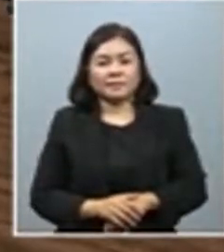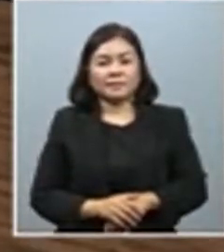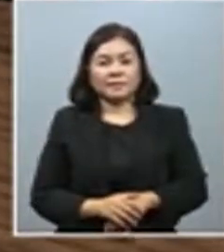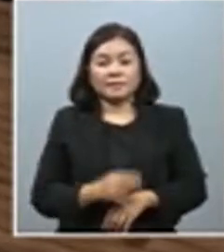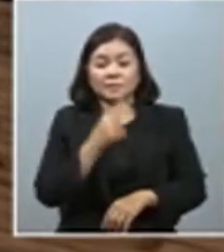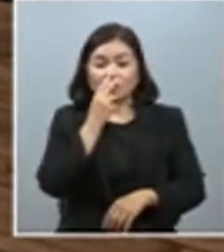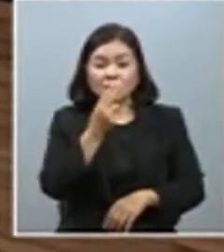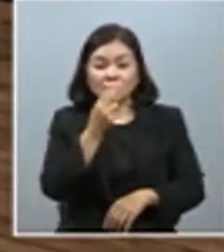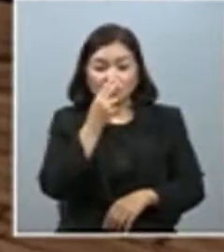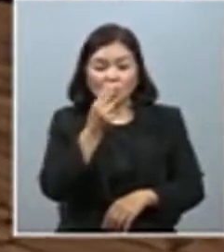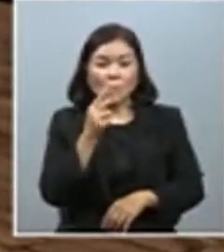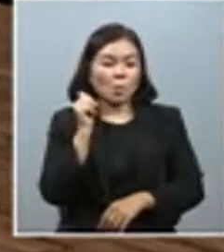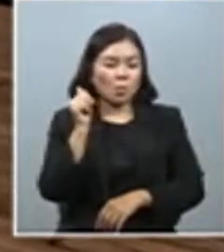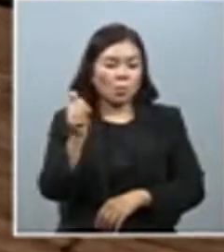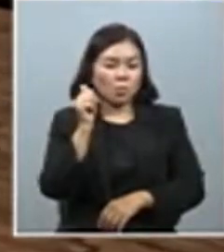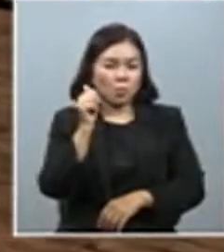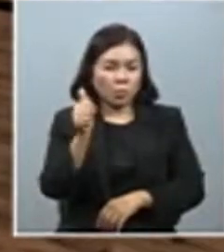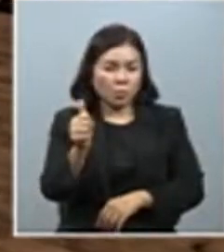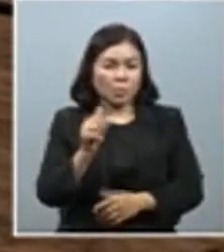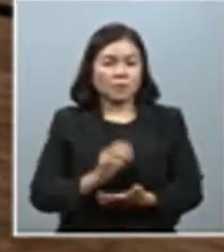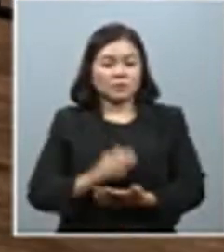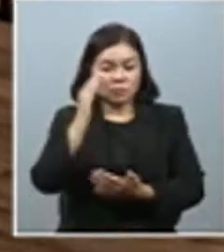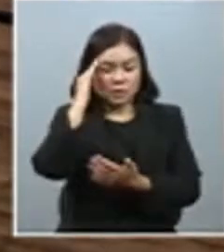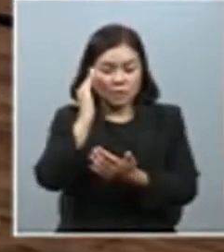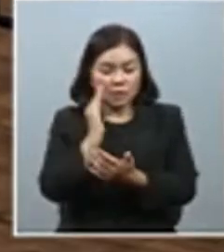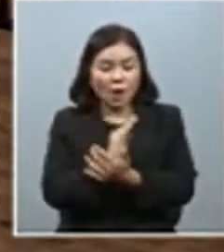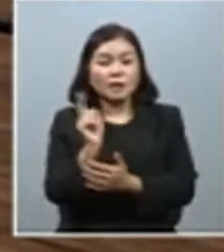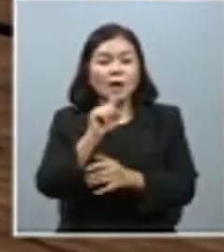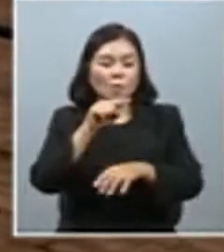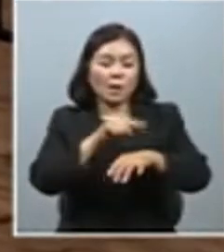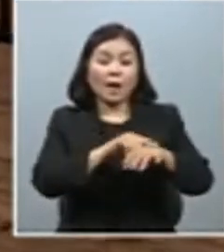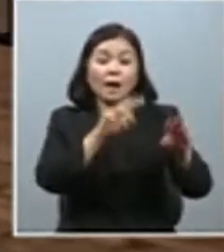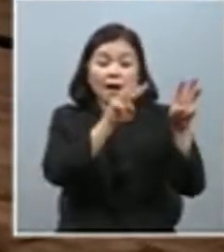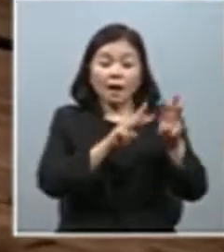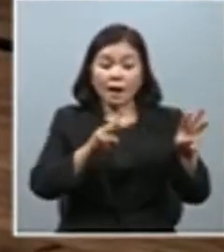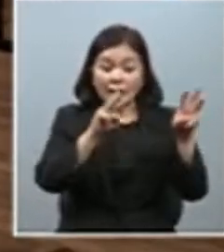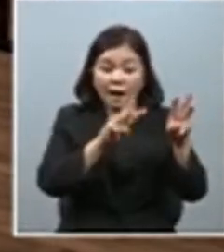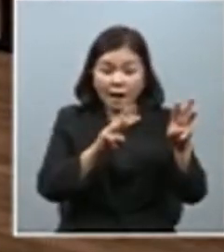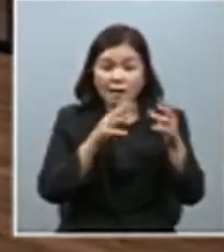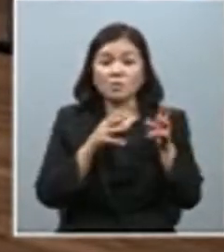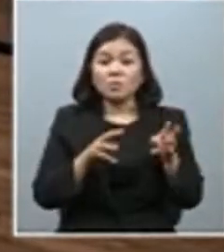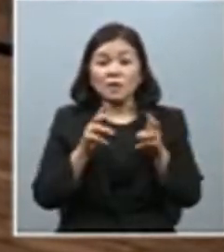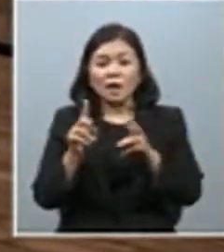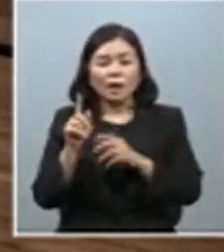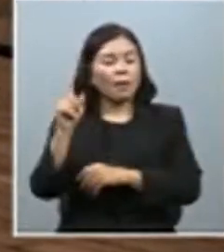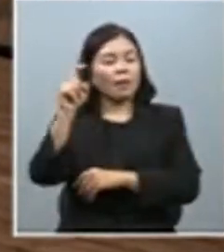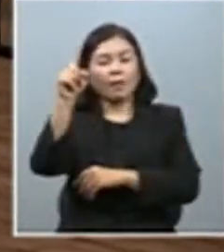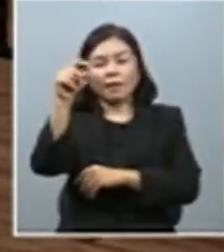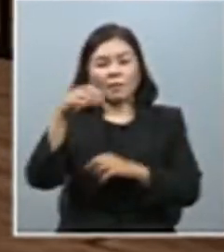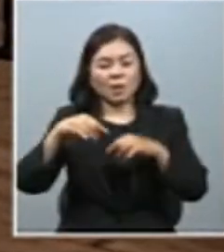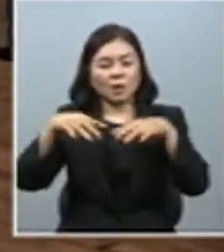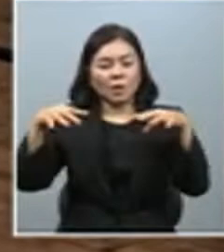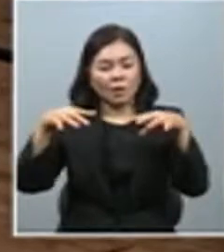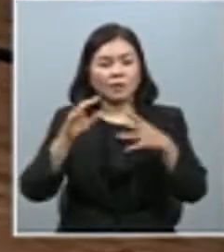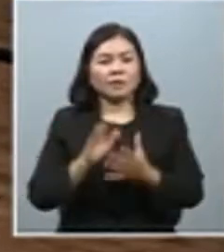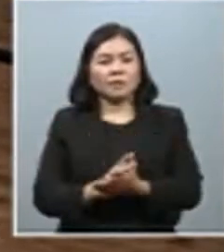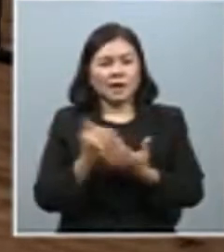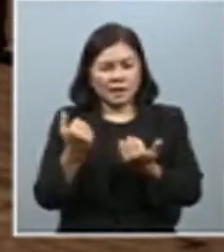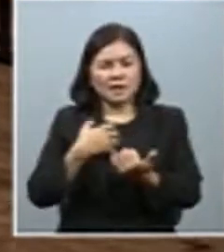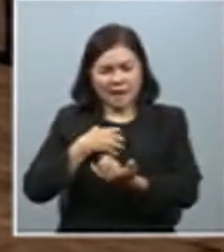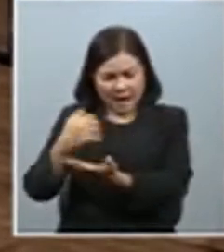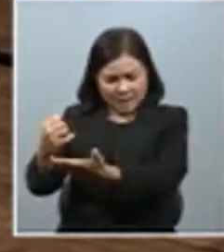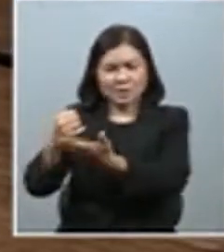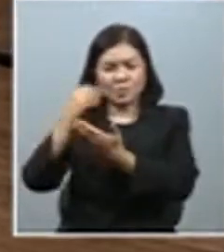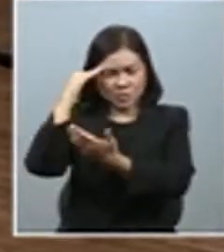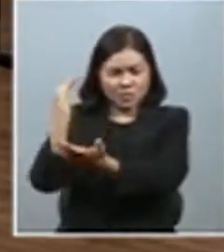โอ้โหสุดยอดค่ะหมู่เบนขาแหมว่างๆนะคะน้องขาพี่ขกอ้าขายกันไม่ไหวพี่จุ๋มทำแต่ว่างๆนะอยากให้มาหานี่